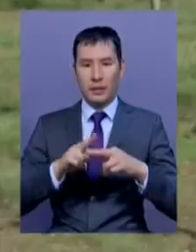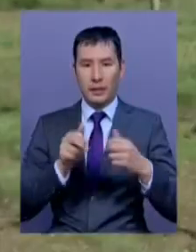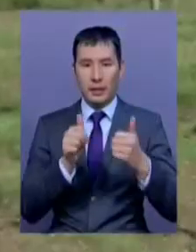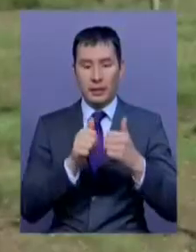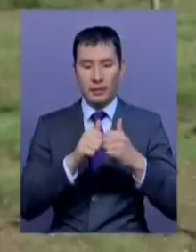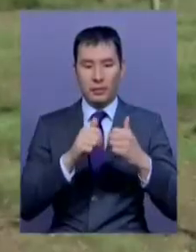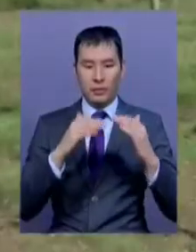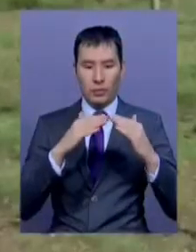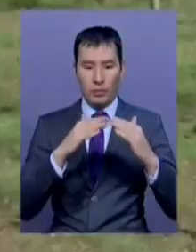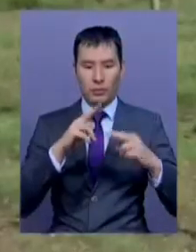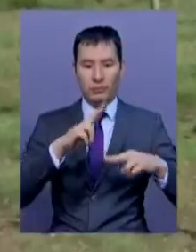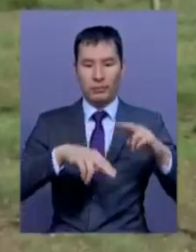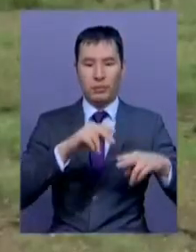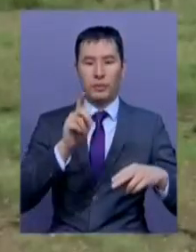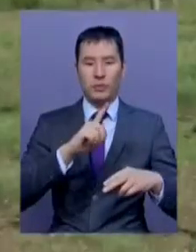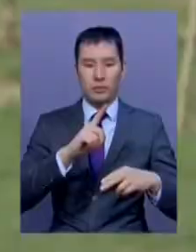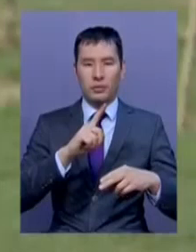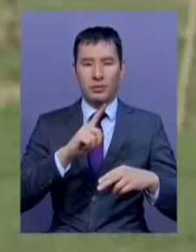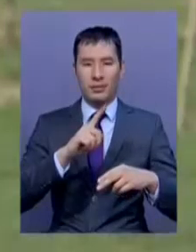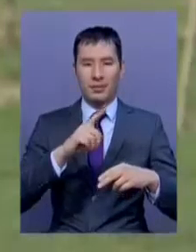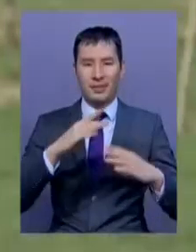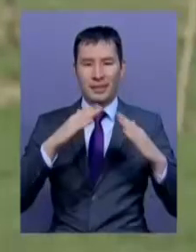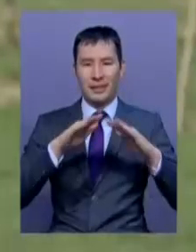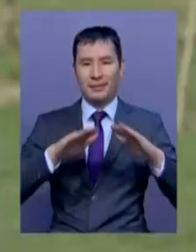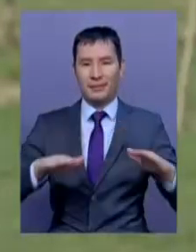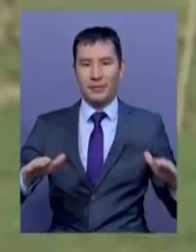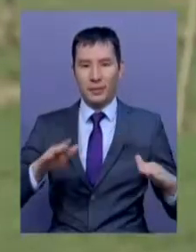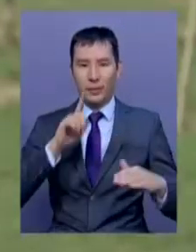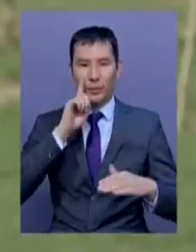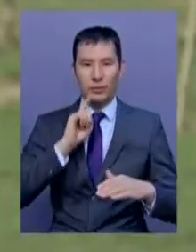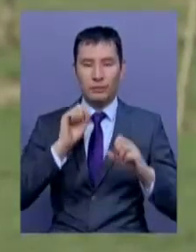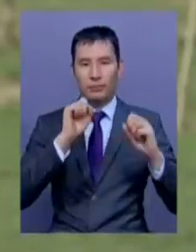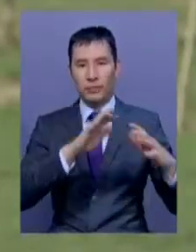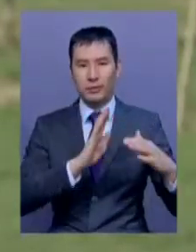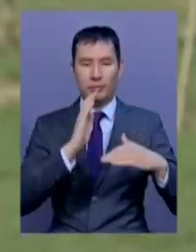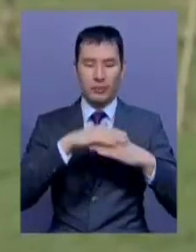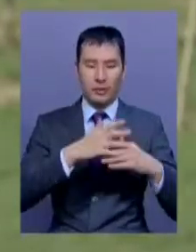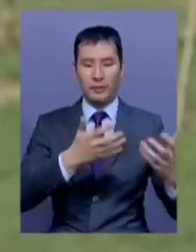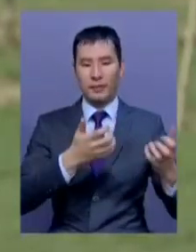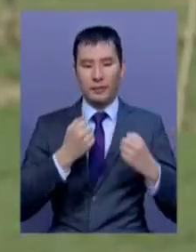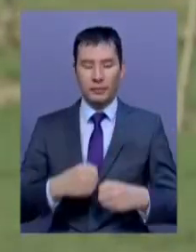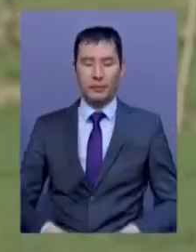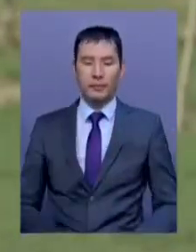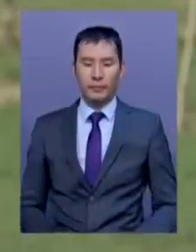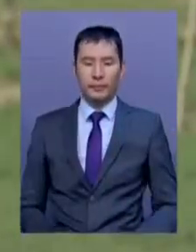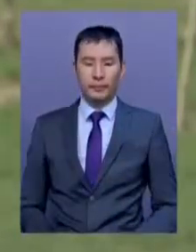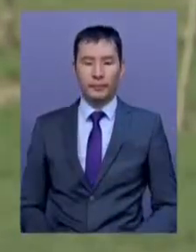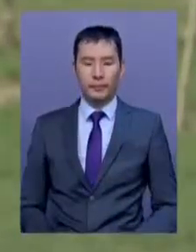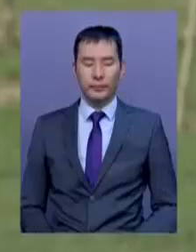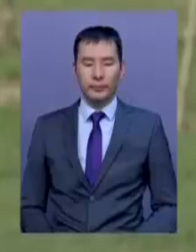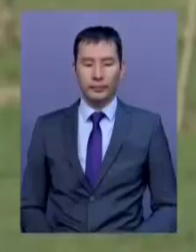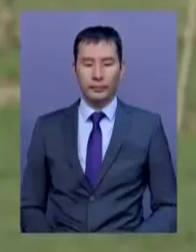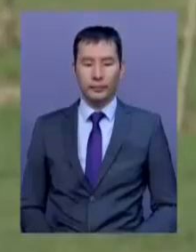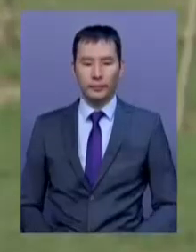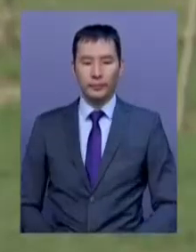жерге ойнатып жүремін. Мына саябақтың болғаны өте жақсы. Жасыл ағаштар енді одан кейін көркейіп, ары қарай